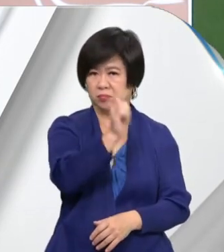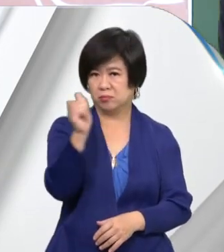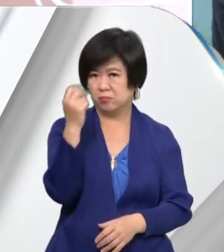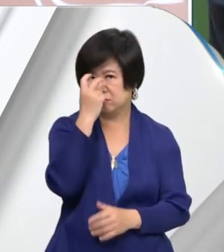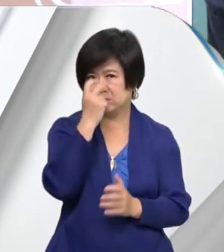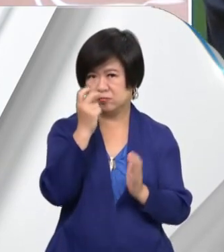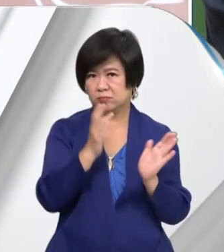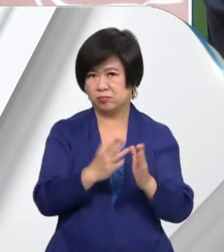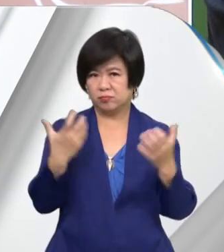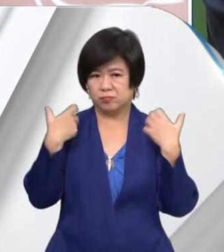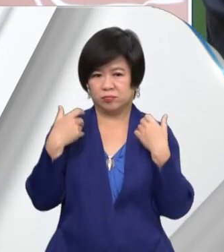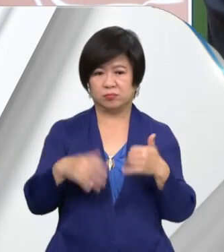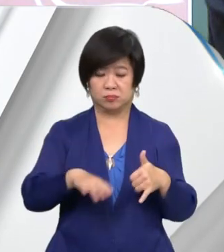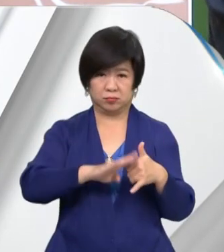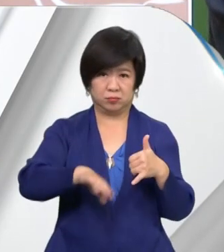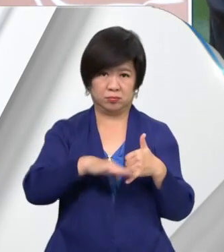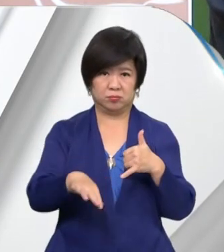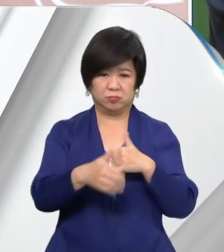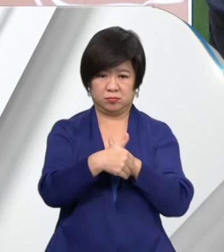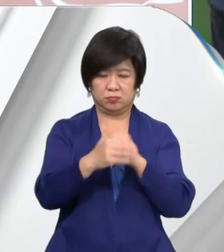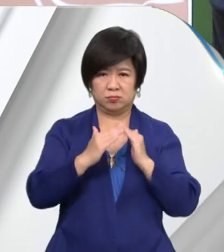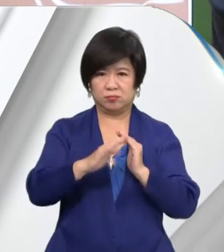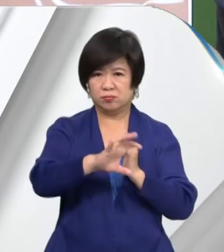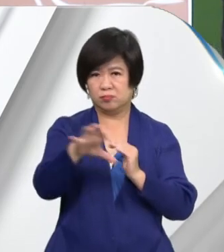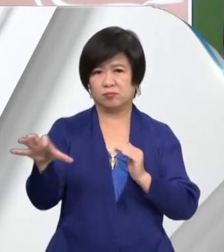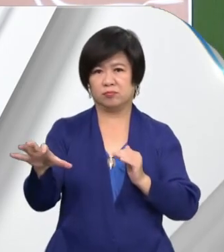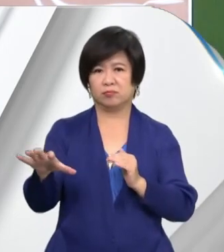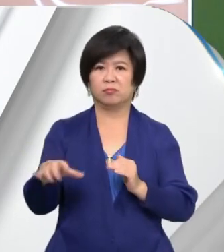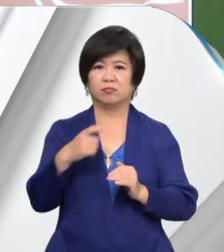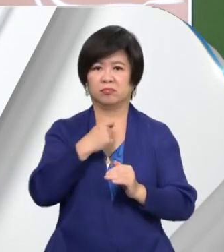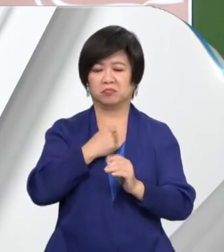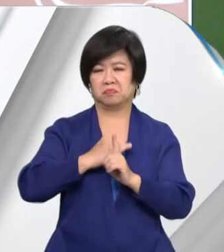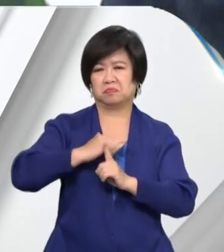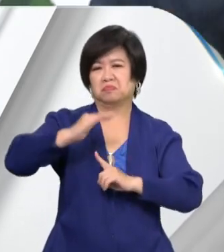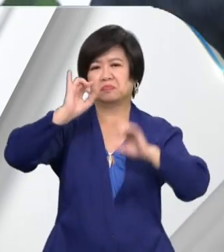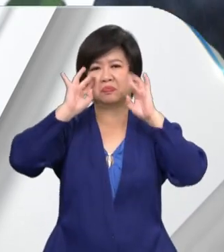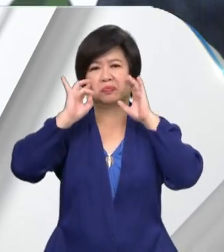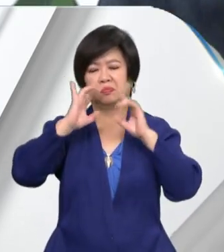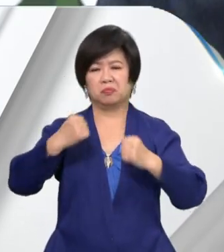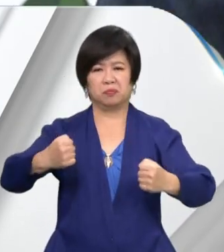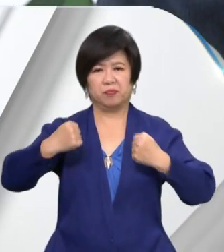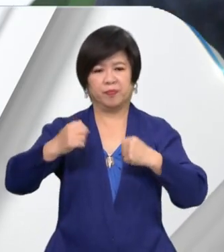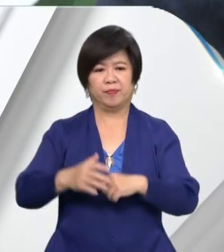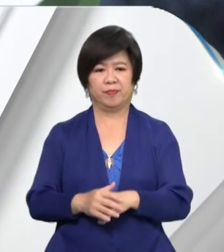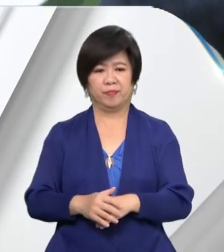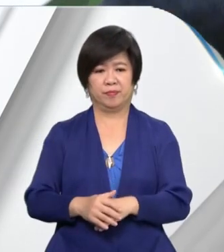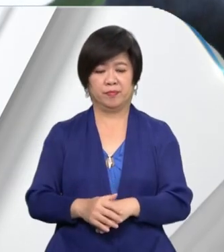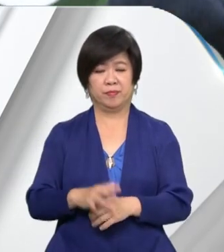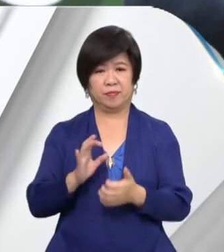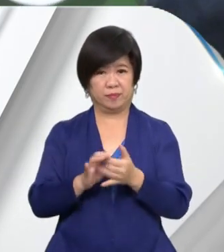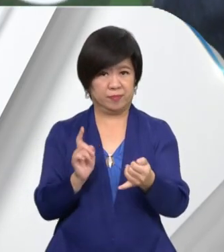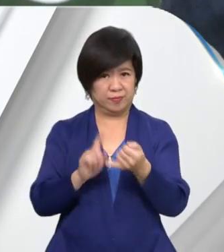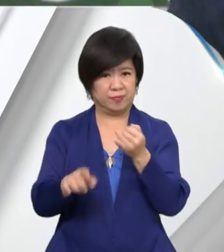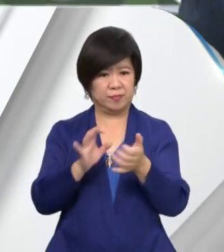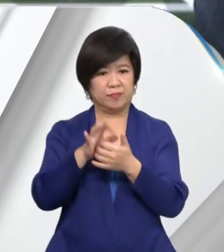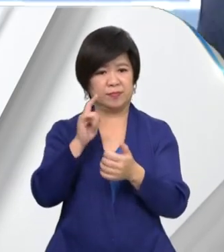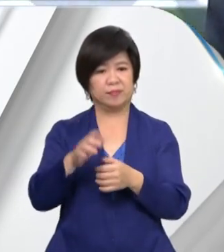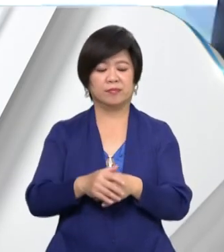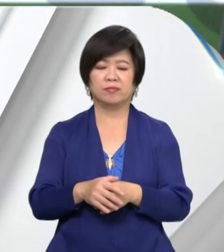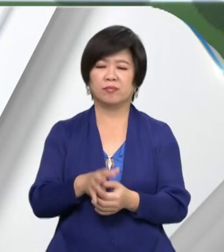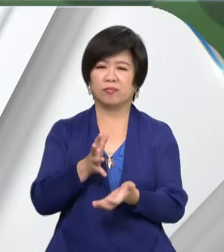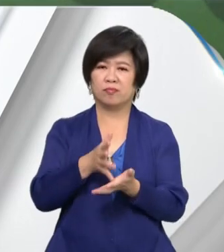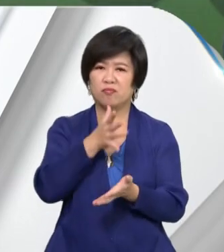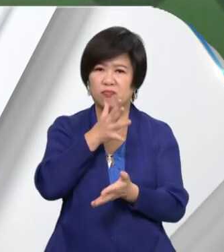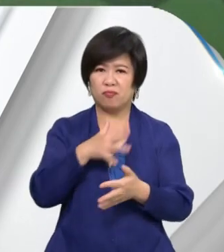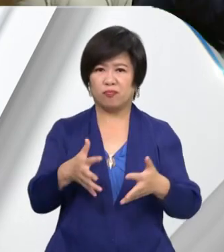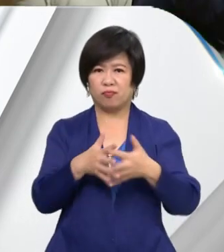而且一定要把南台湾几个县市的生命力完全释放出来。 而结束计划，黄国昌除了拢使用 market asset 嘅